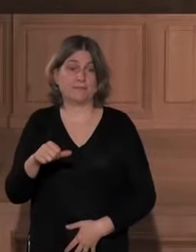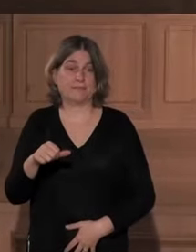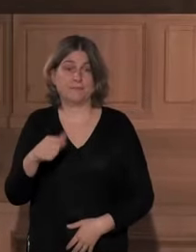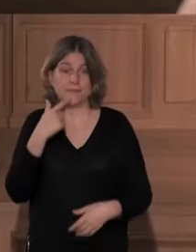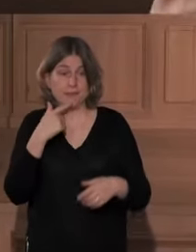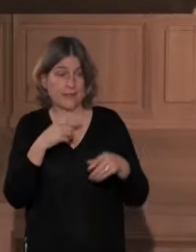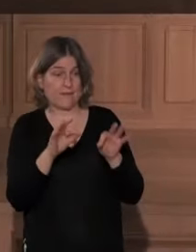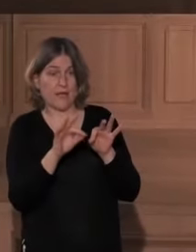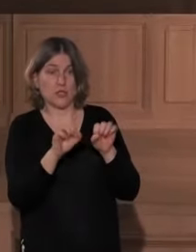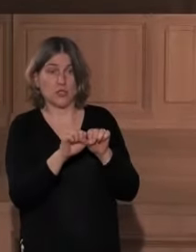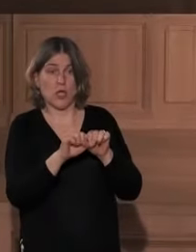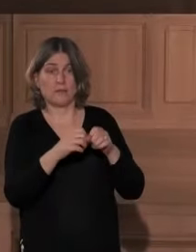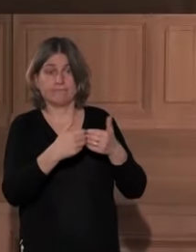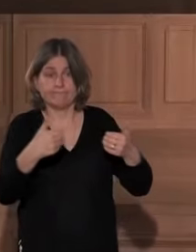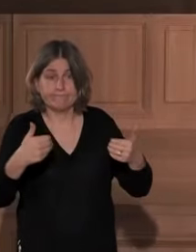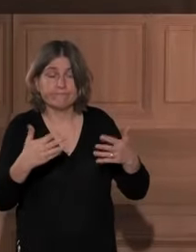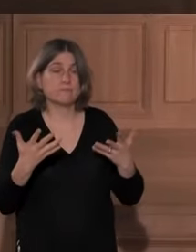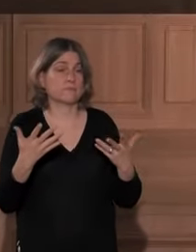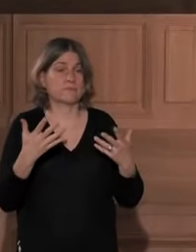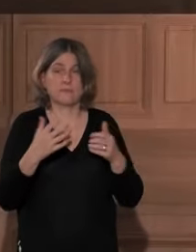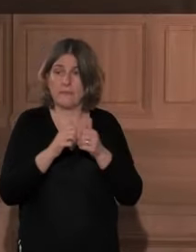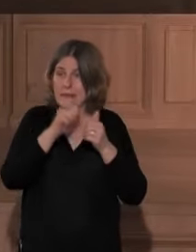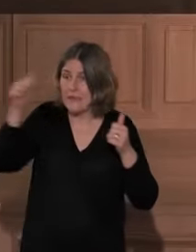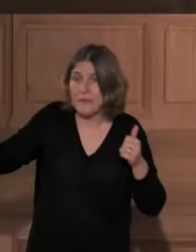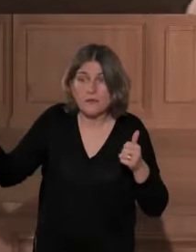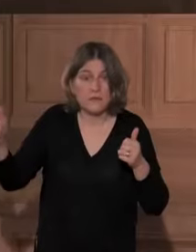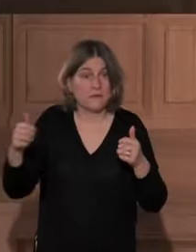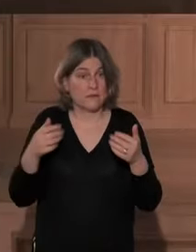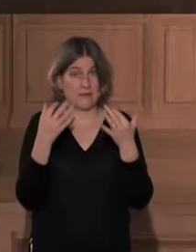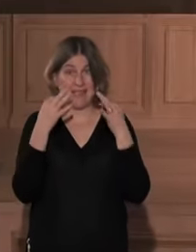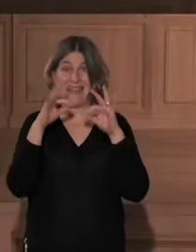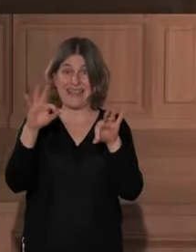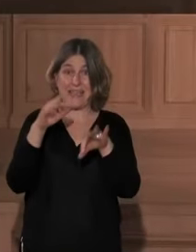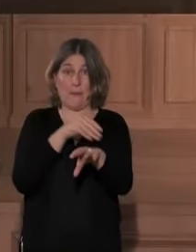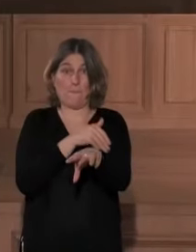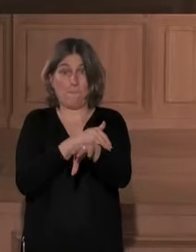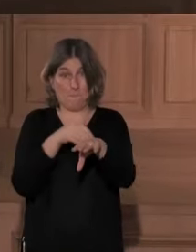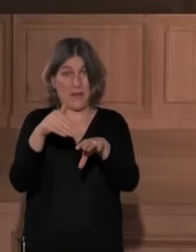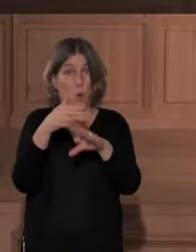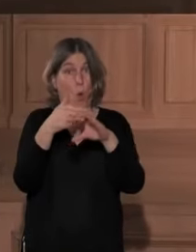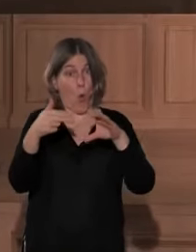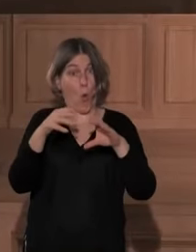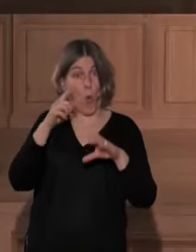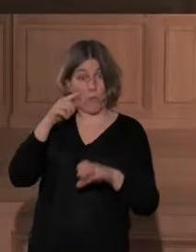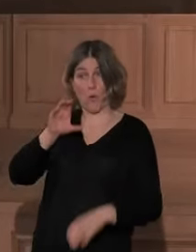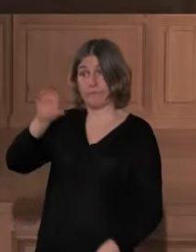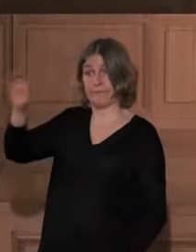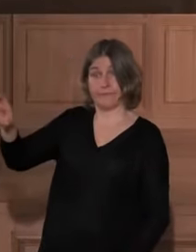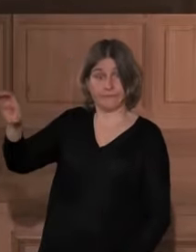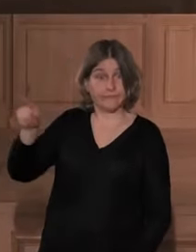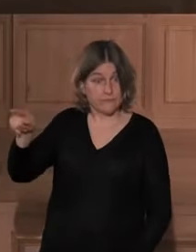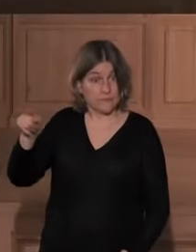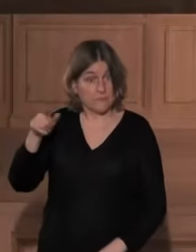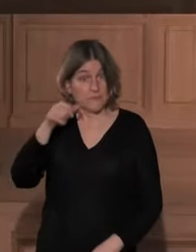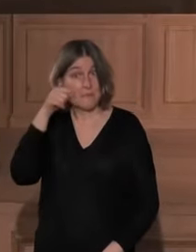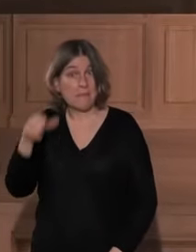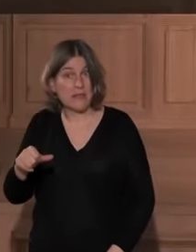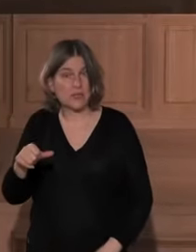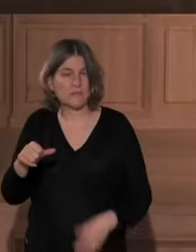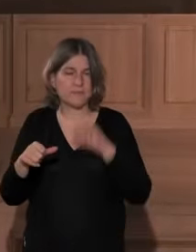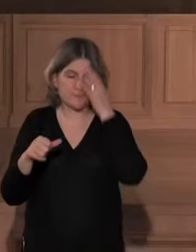fratrie, dans la séparation, dans la distance. C'est quand même 10 millions d'euros par an donnés aux Belges. On pourrait monter des institutions. Alors maintenant,